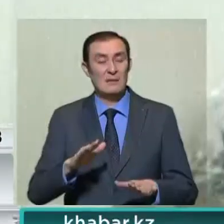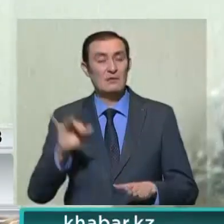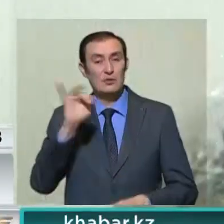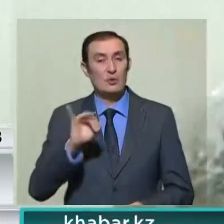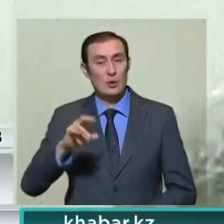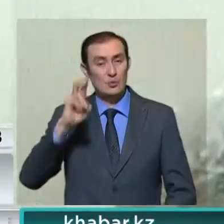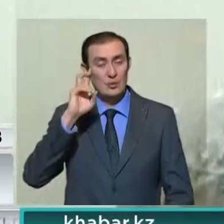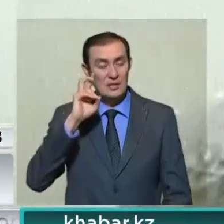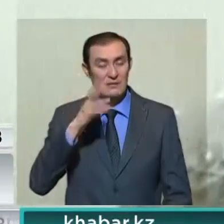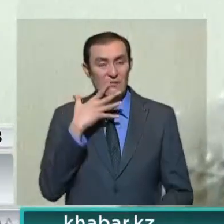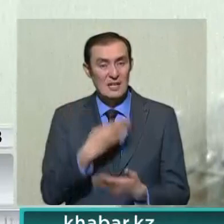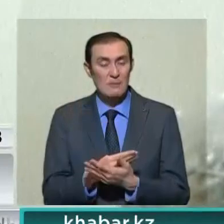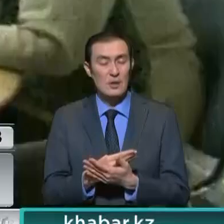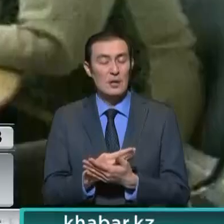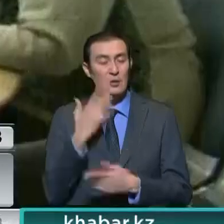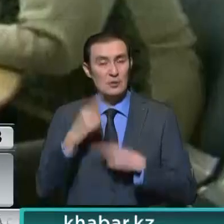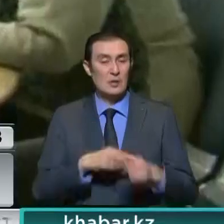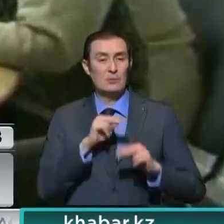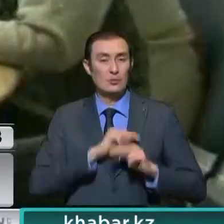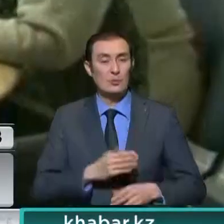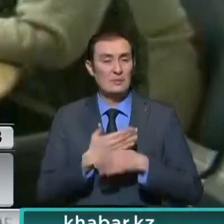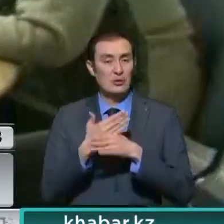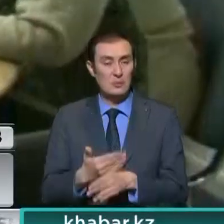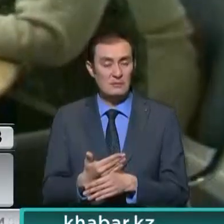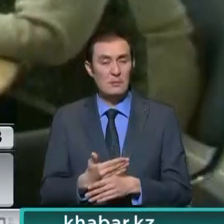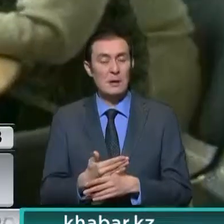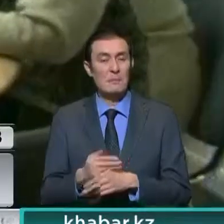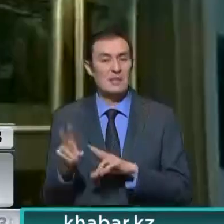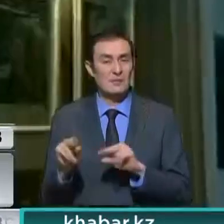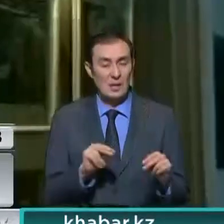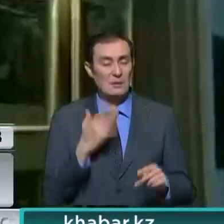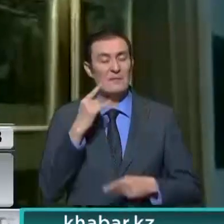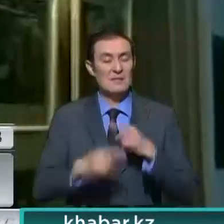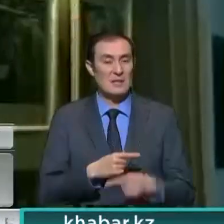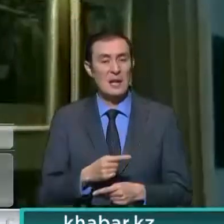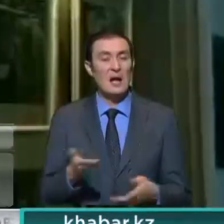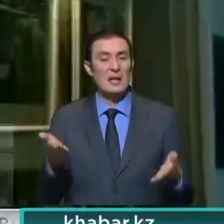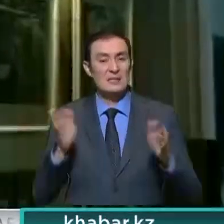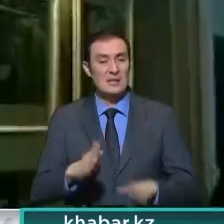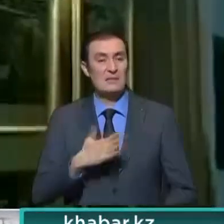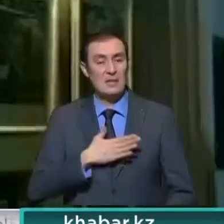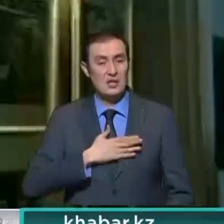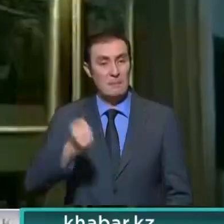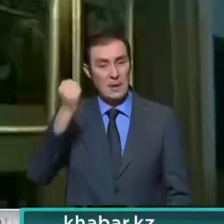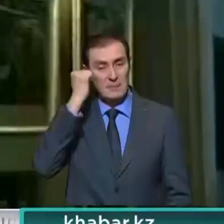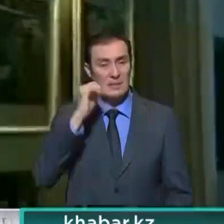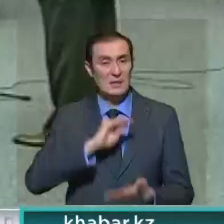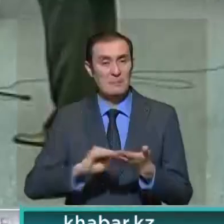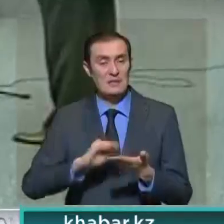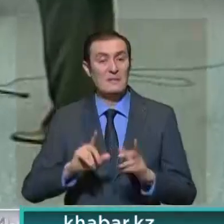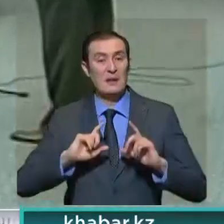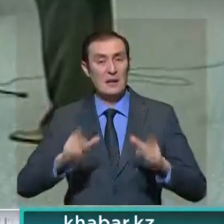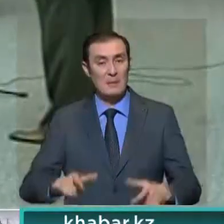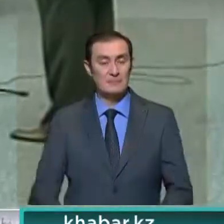след в истории страны своим неустанным трудом способствуя ее процветанию навсегда останется в Нашей памяти говорится в